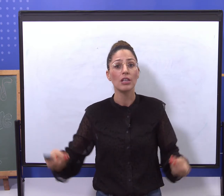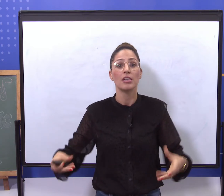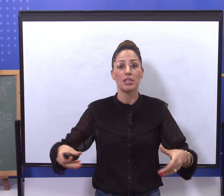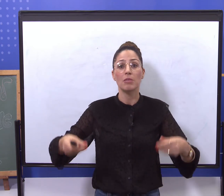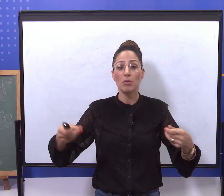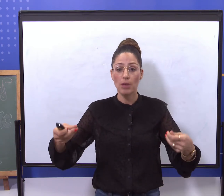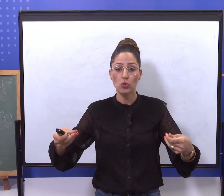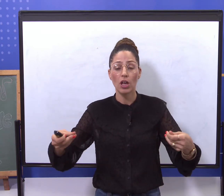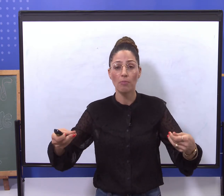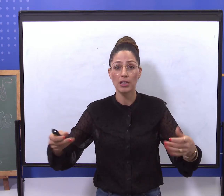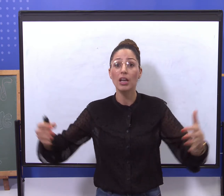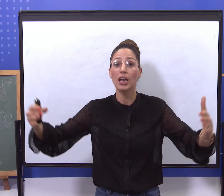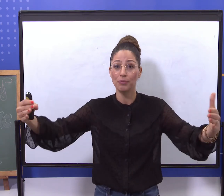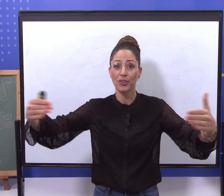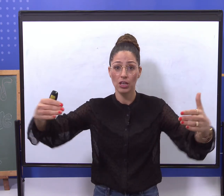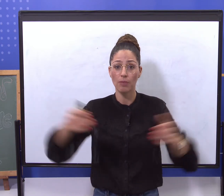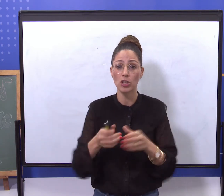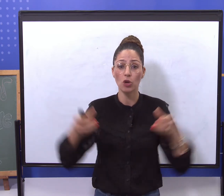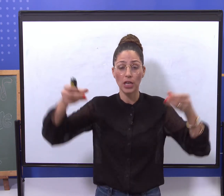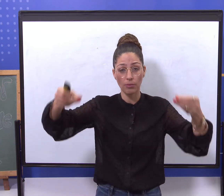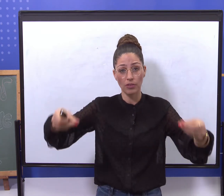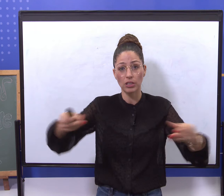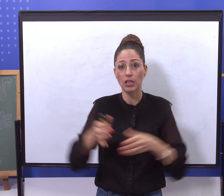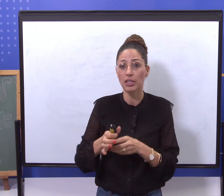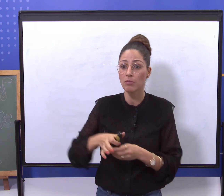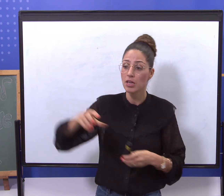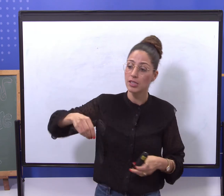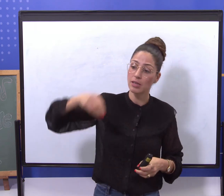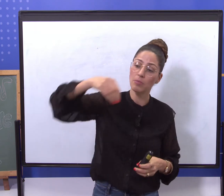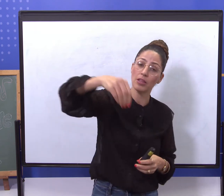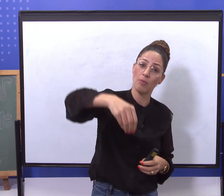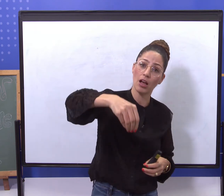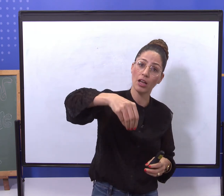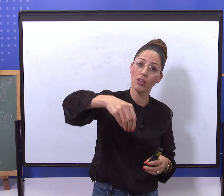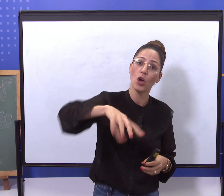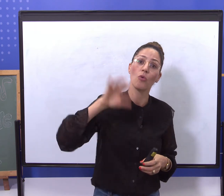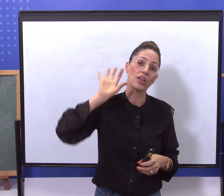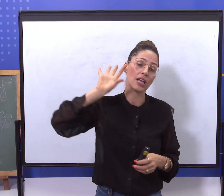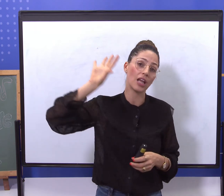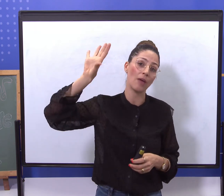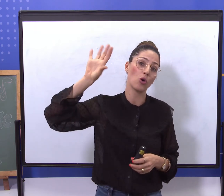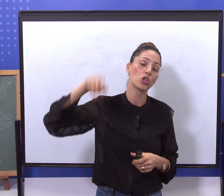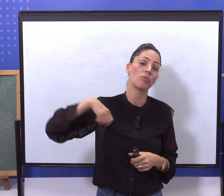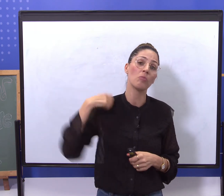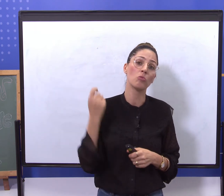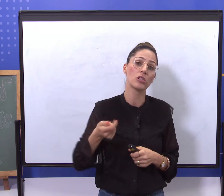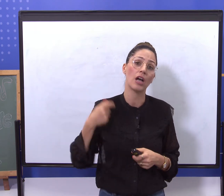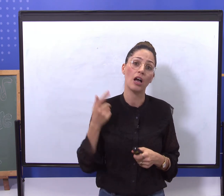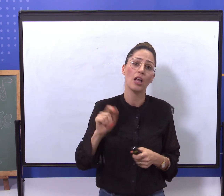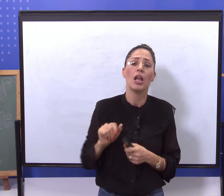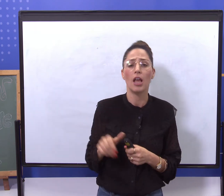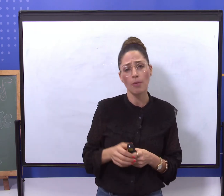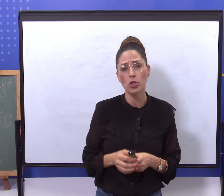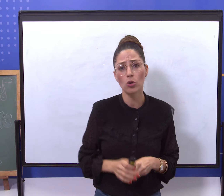פטיפון. זה מין משהו נחמד, כלי נחמד, שהיו מניחים עליו את התקליטים, שמים את המחט, ובעזרת הרמקול שומעים